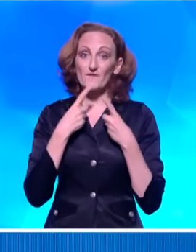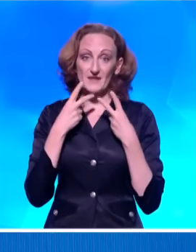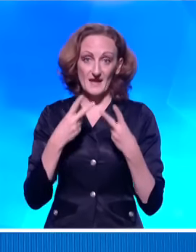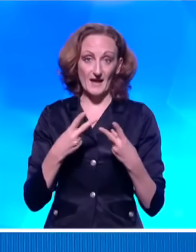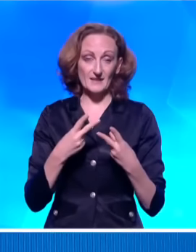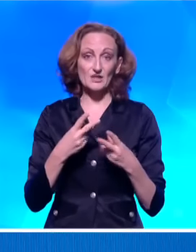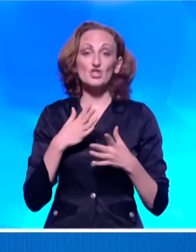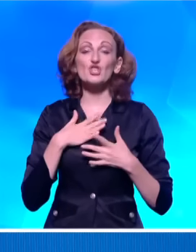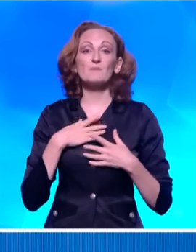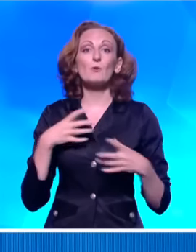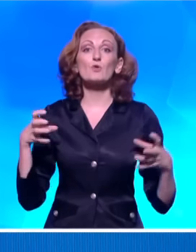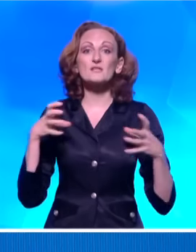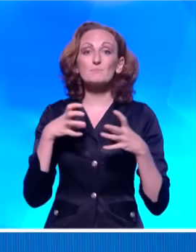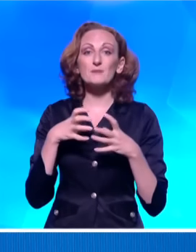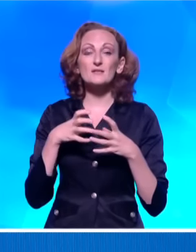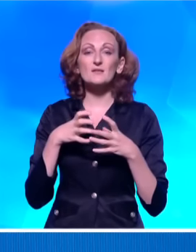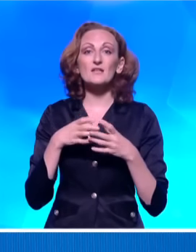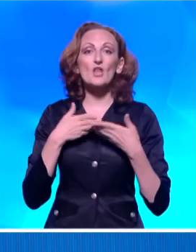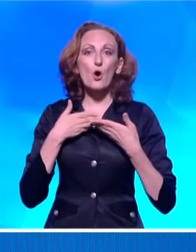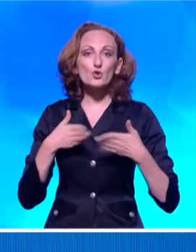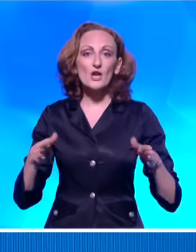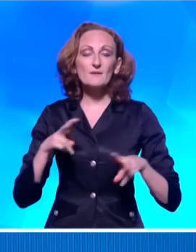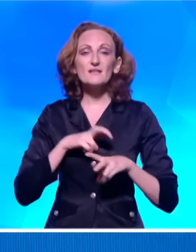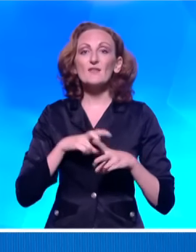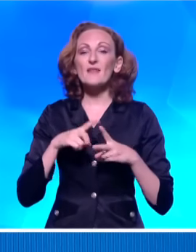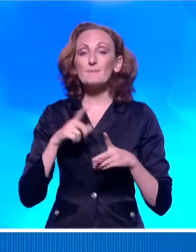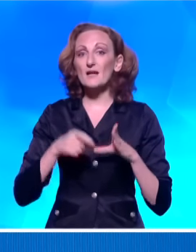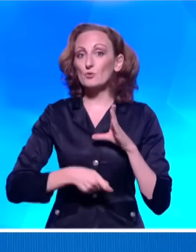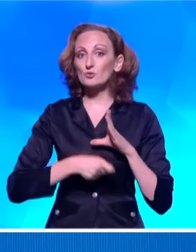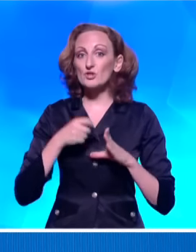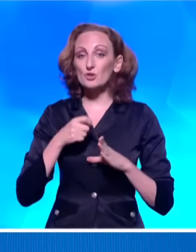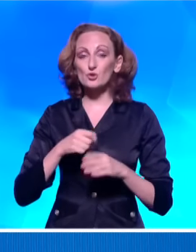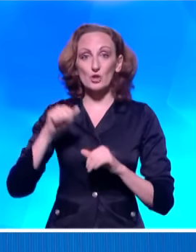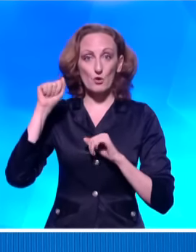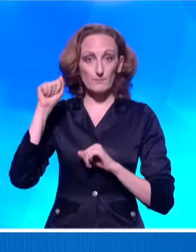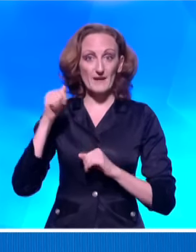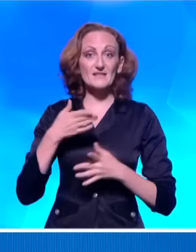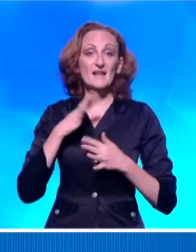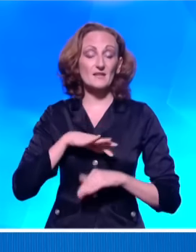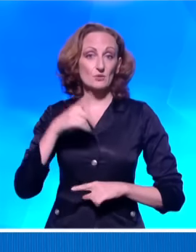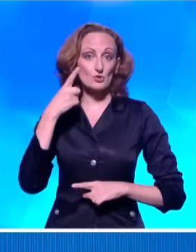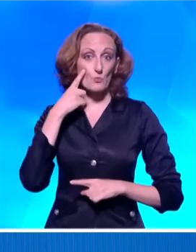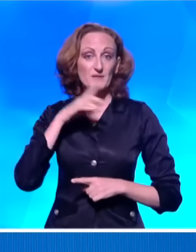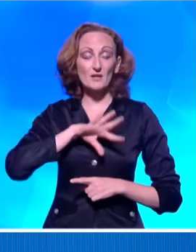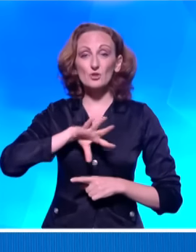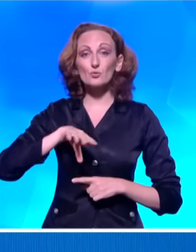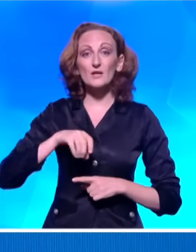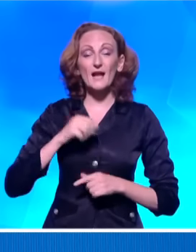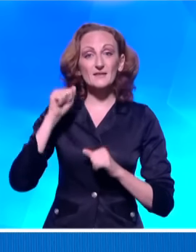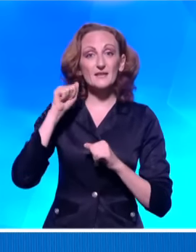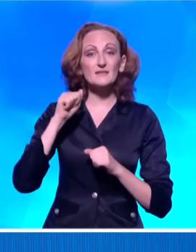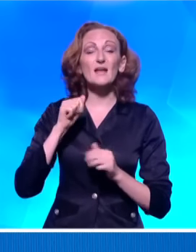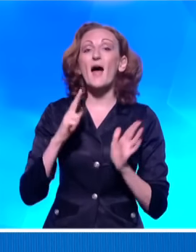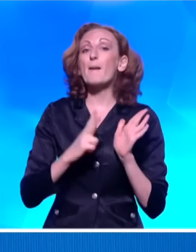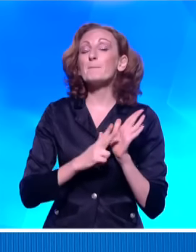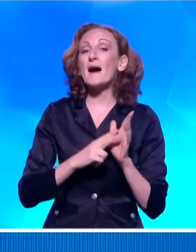видях, че е имало сбирка на отцепници от ДПС, които са изключени от парламентарната група, след като се опитаха да откранат марката ДПС, загубиха